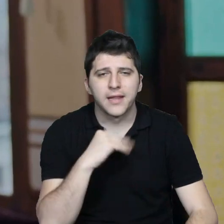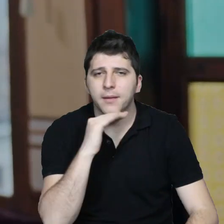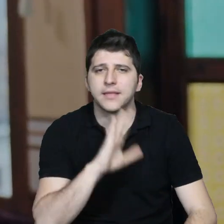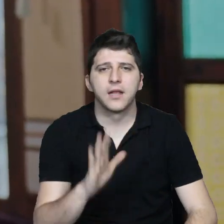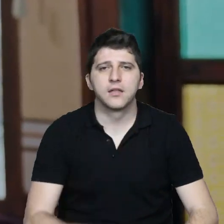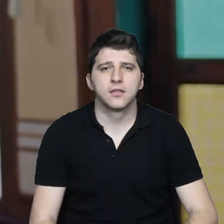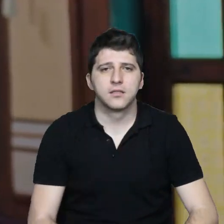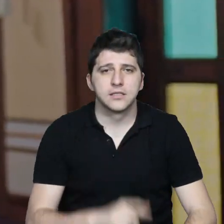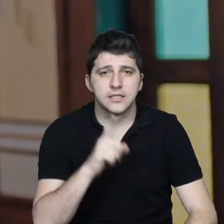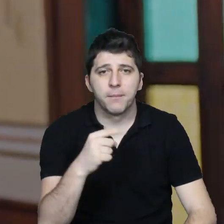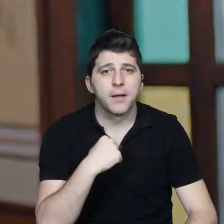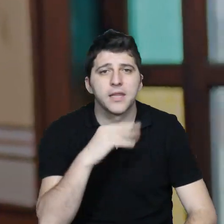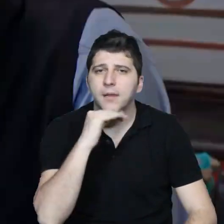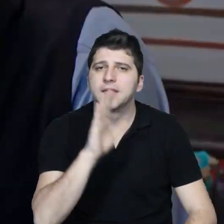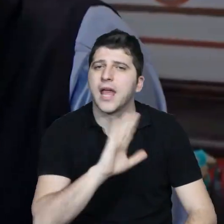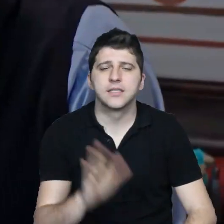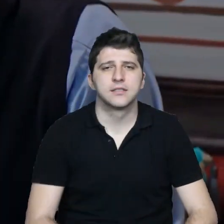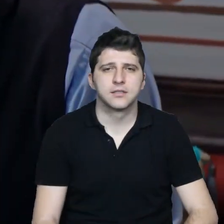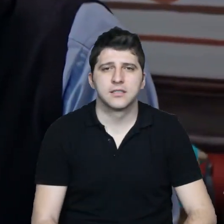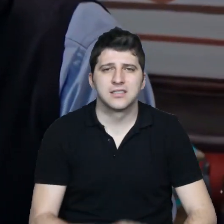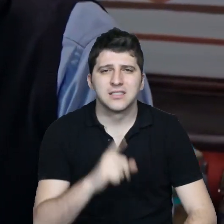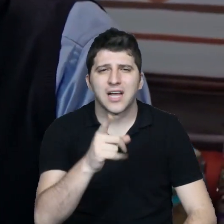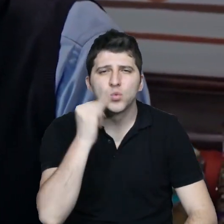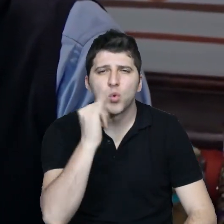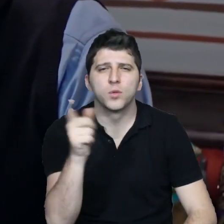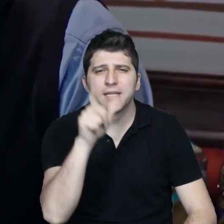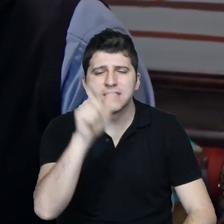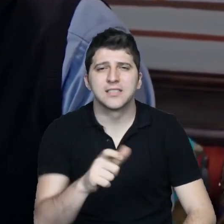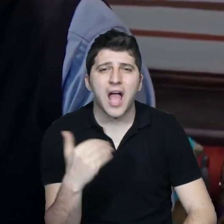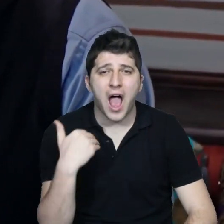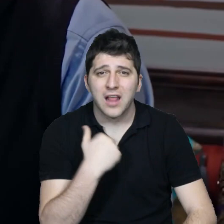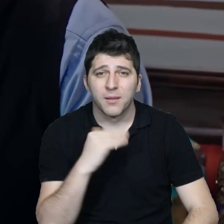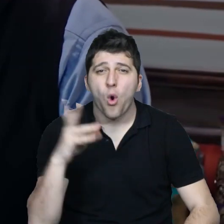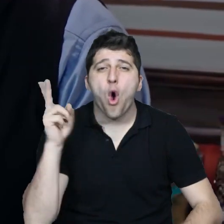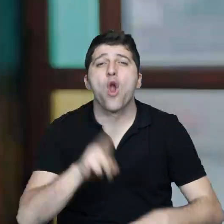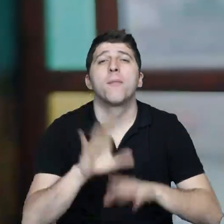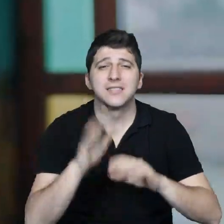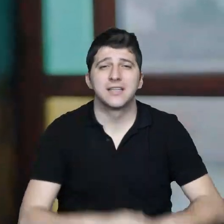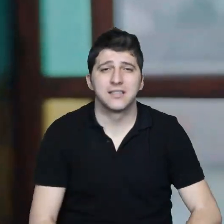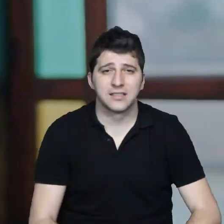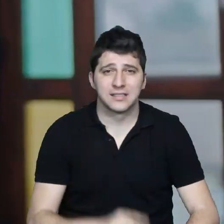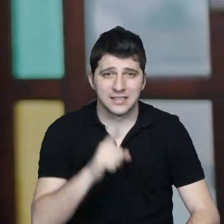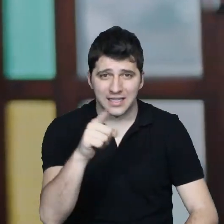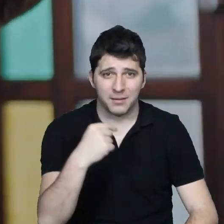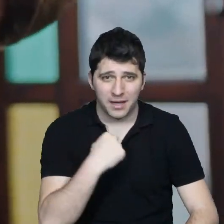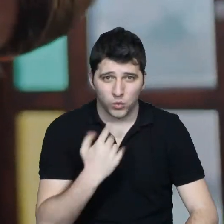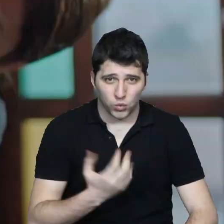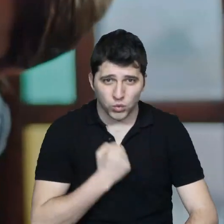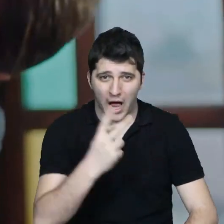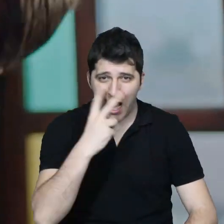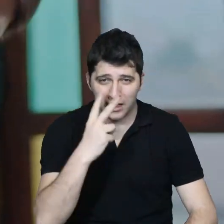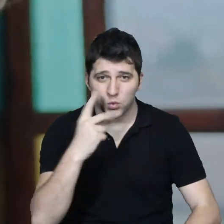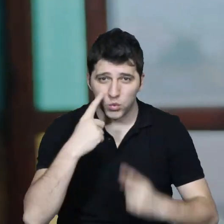dedem değil. Sen benim dedem değilsin. Sen kötü birisin. Annem eğer ölmeseydi, senin beni üzdüğünü,